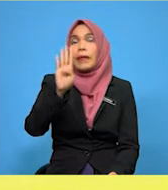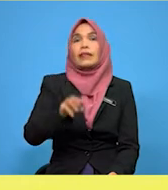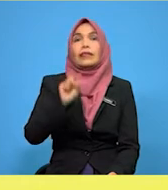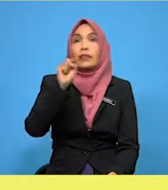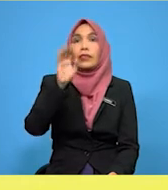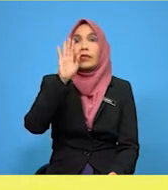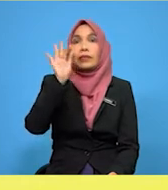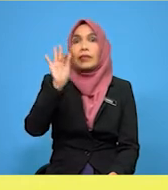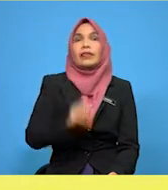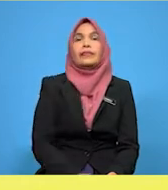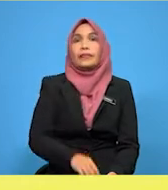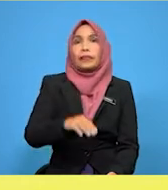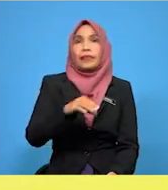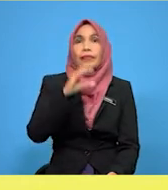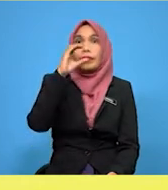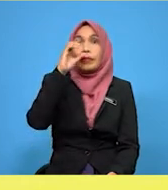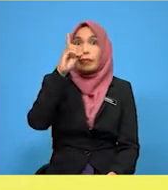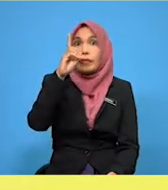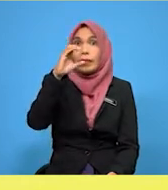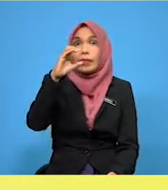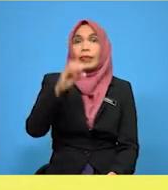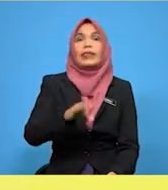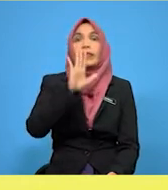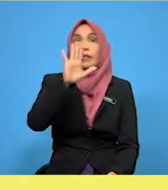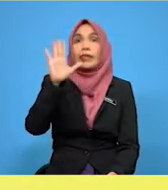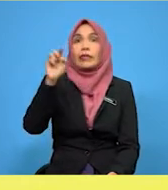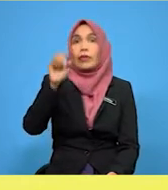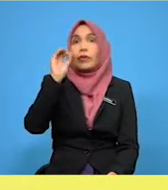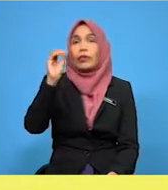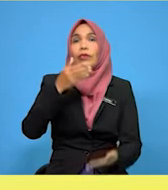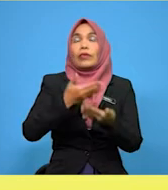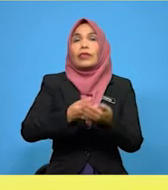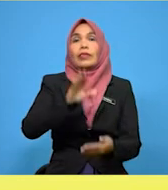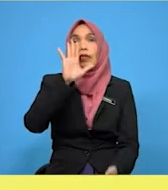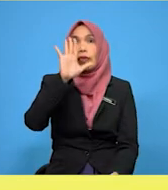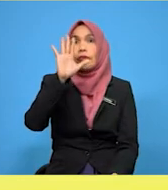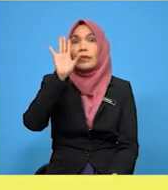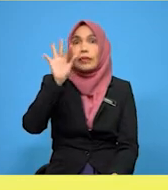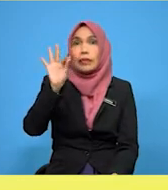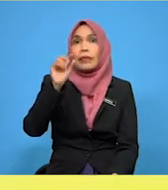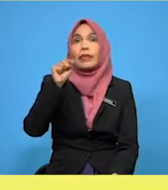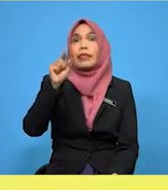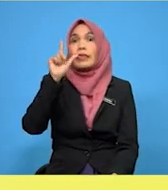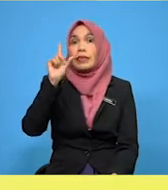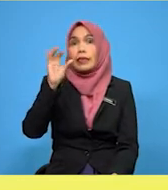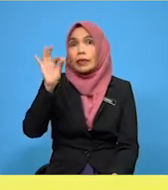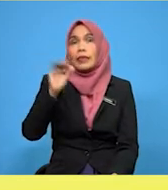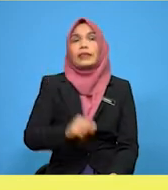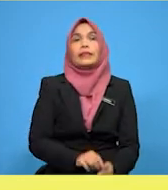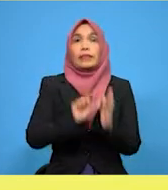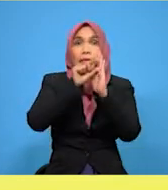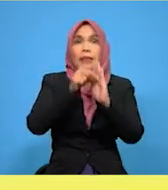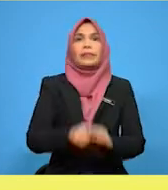julat 55 sehingga 59.9 gram. Bagi grade D, ia berada di julat 50